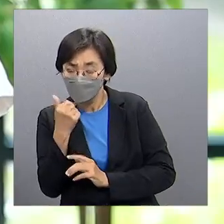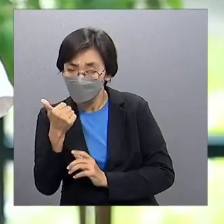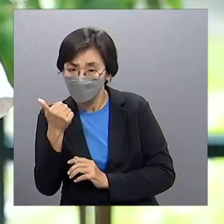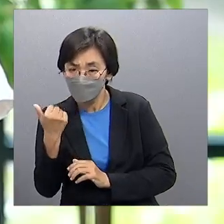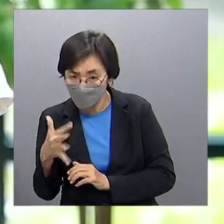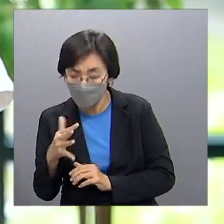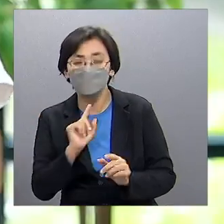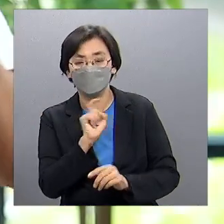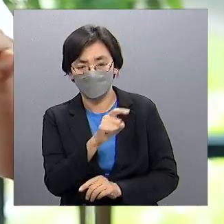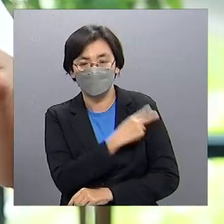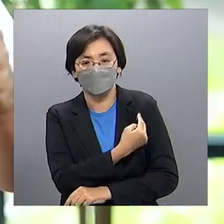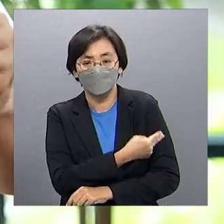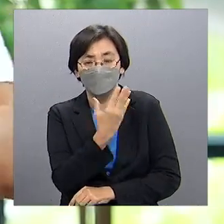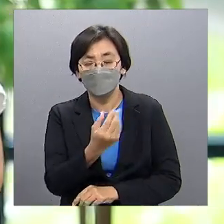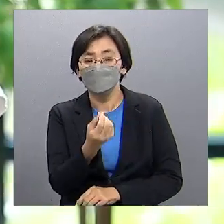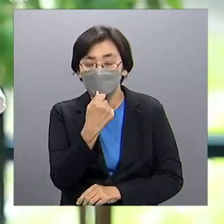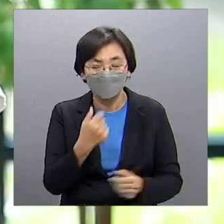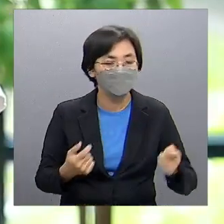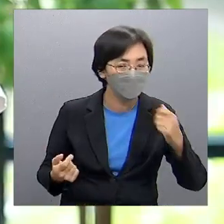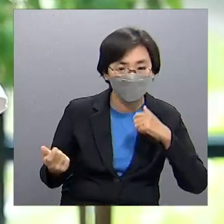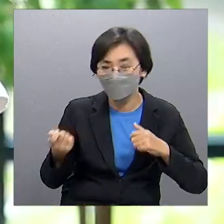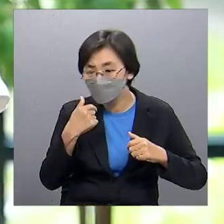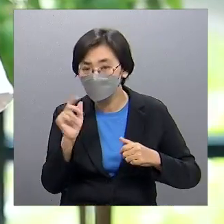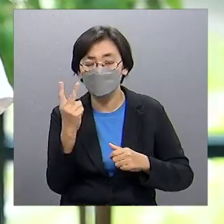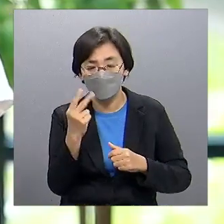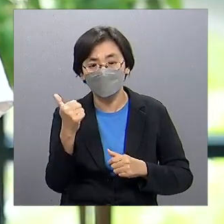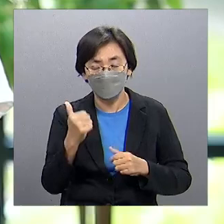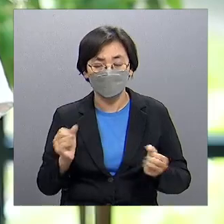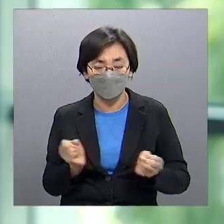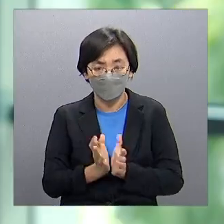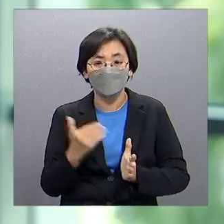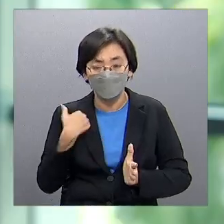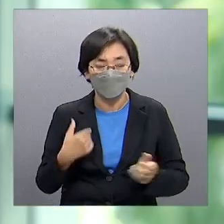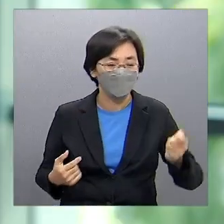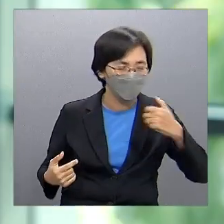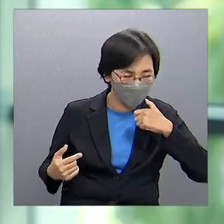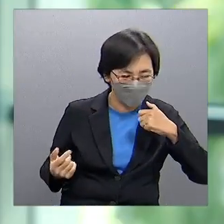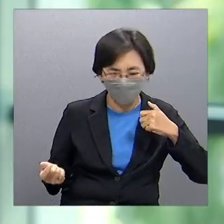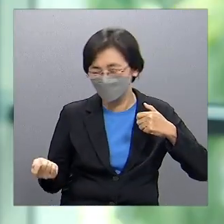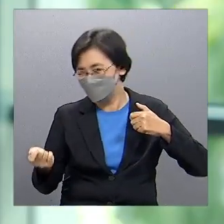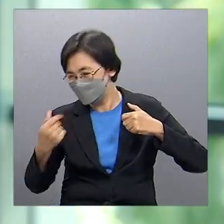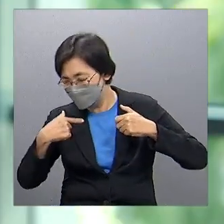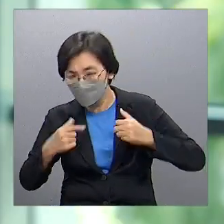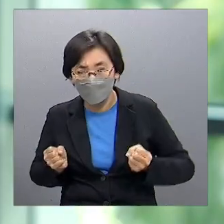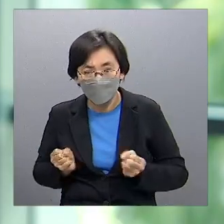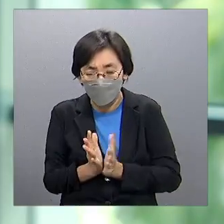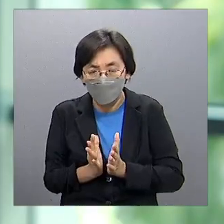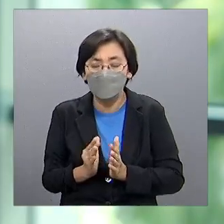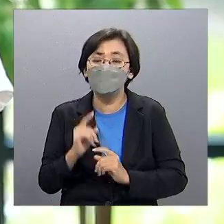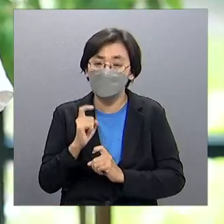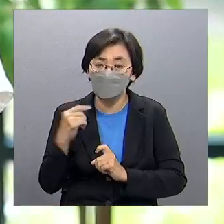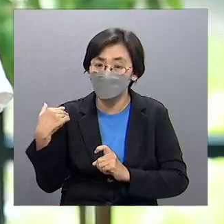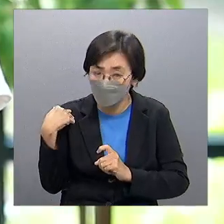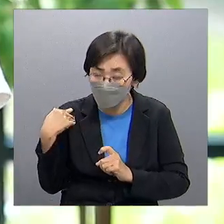เรากินควบคู่กันได้ไหมยามีการเขาเรียกว่าต้านลิสเตอรีนไหมบางอย่างก็ไม่เหมาะส ม พอกินเข้าไปปุ๊บเนี่ยแทนที่ผ